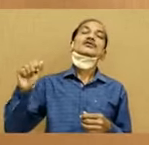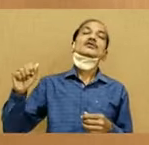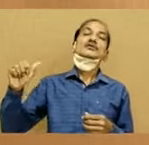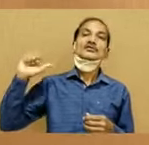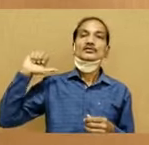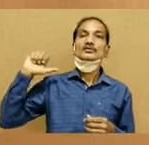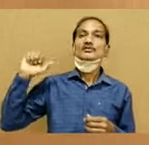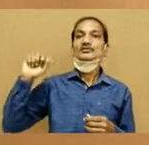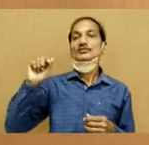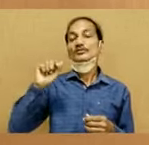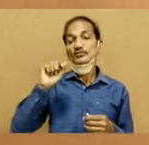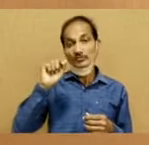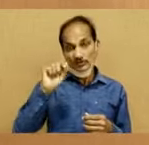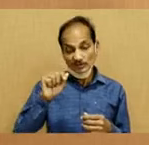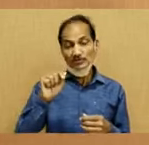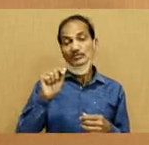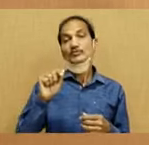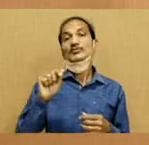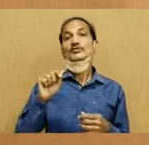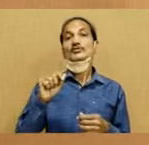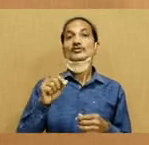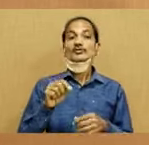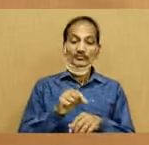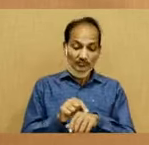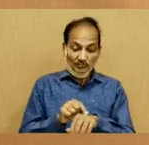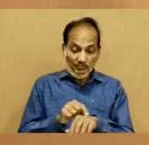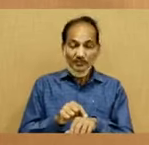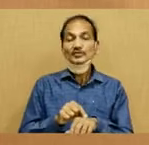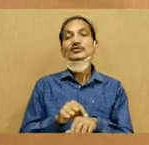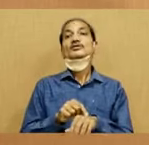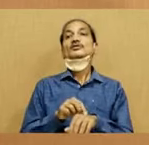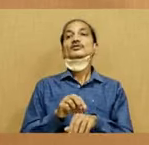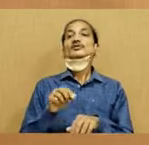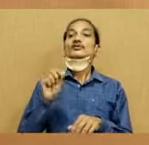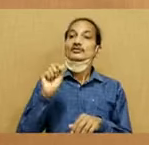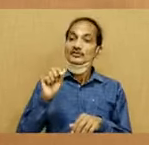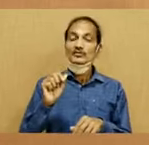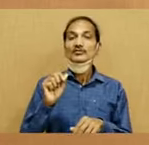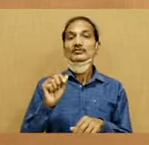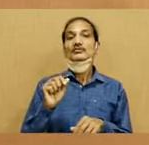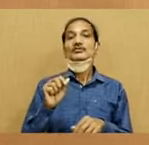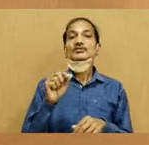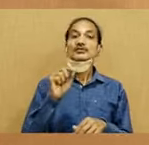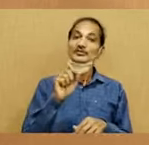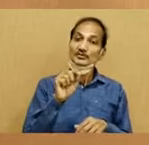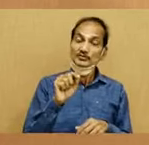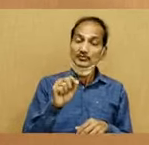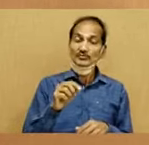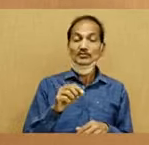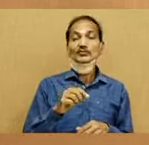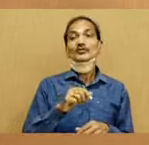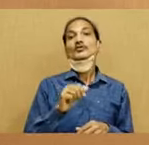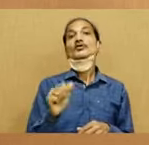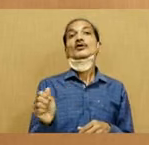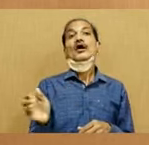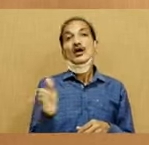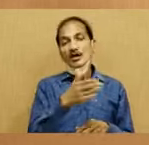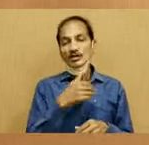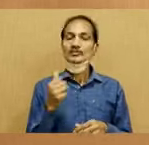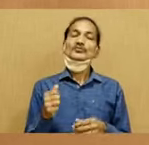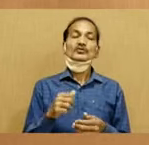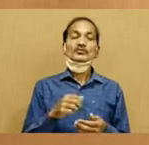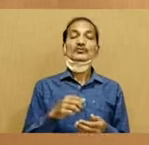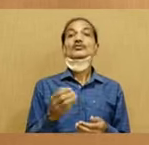आमको कौन शिक्षा मिलुछि, अन्य मानंक अनुभूतिरु आमे कौन सीखी परिबा जहाँ द्वारा